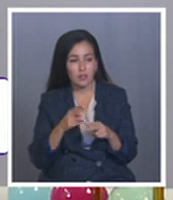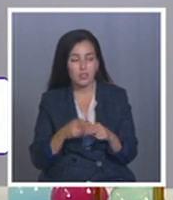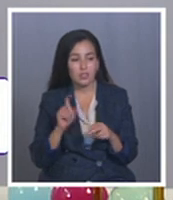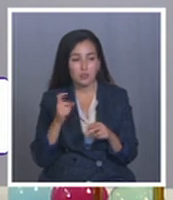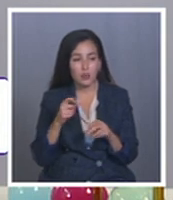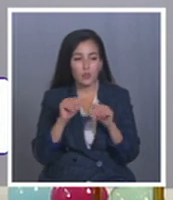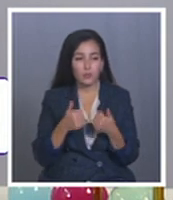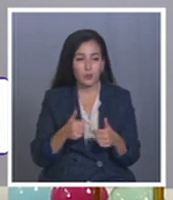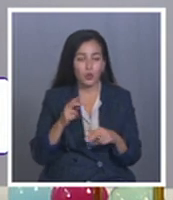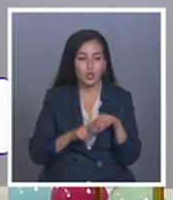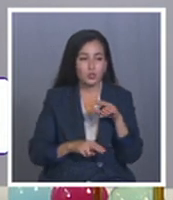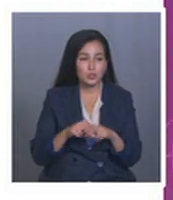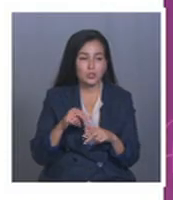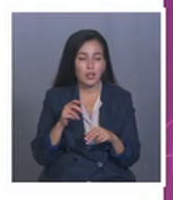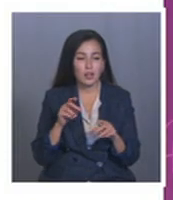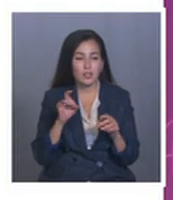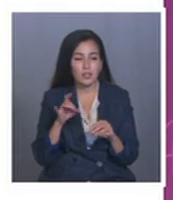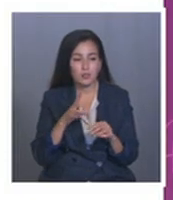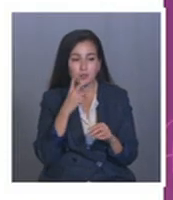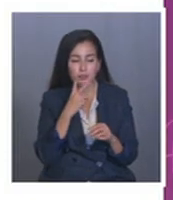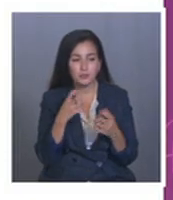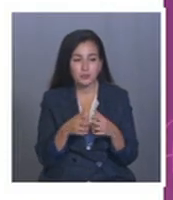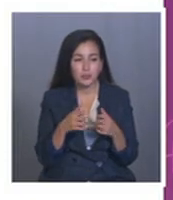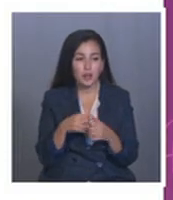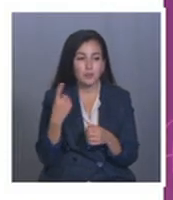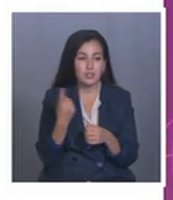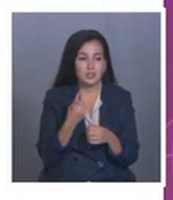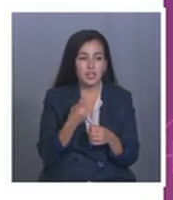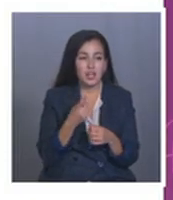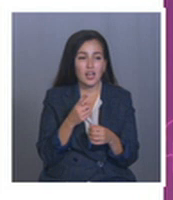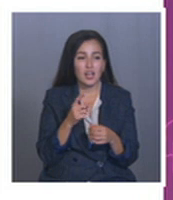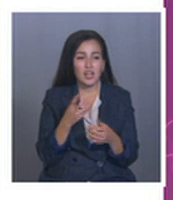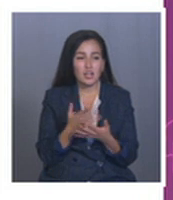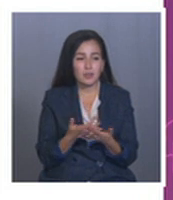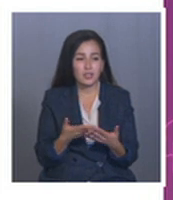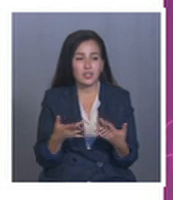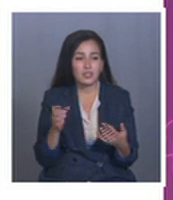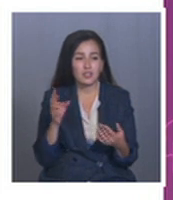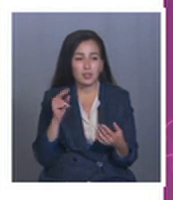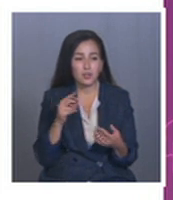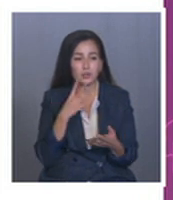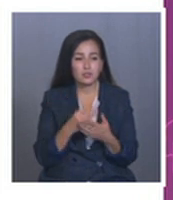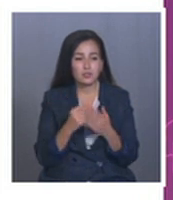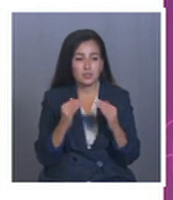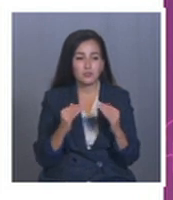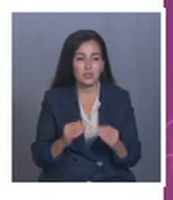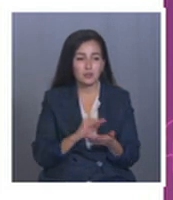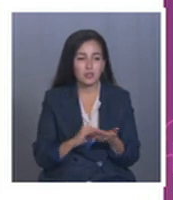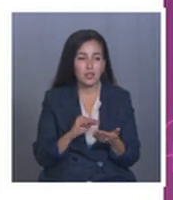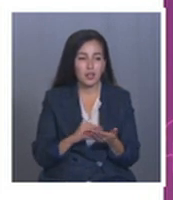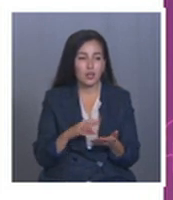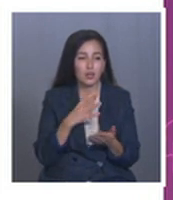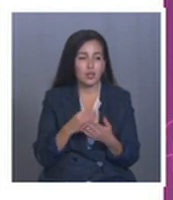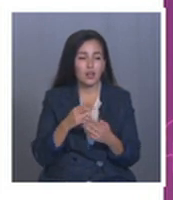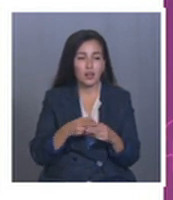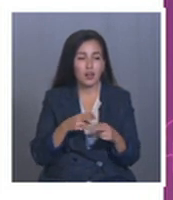формулаларын құрастырудың алгоритмін қарастырып көрейік. Бірінші, элементтердің таңбалары тізбектеп жазылады. Алюминий оксидінің